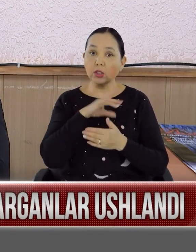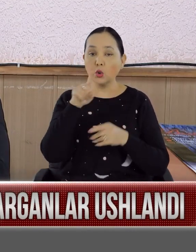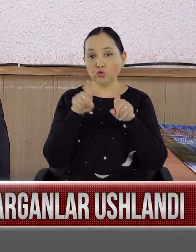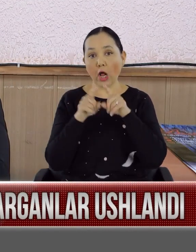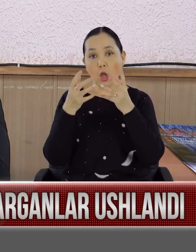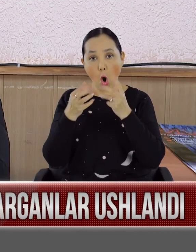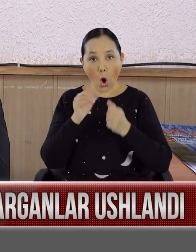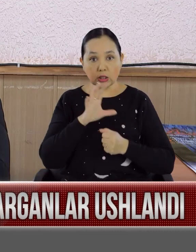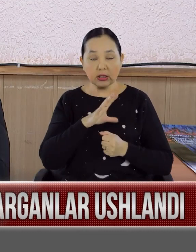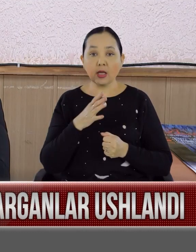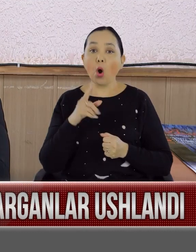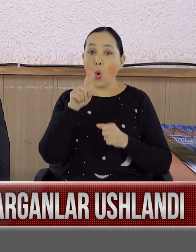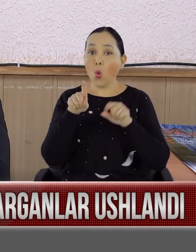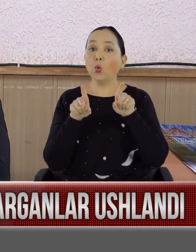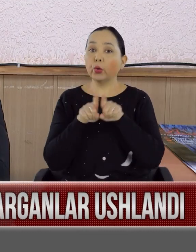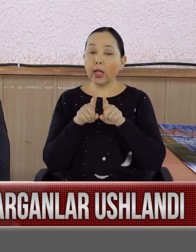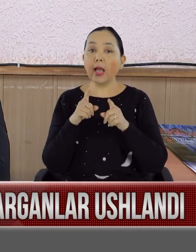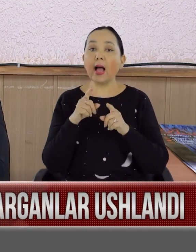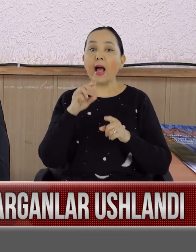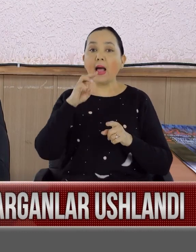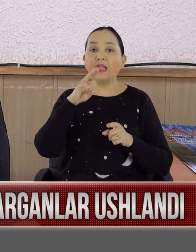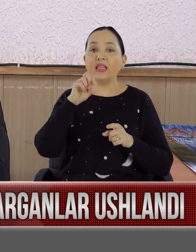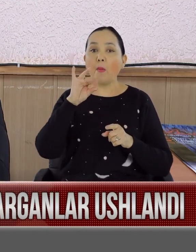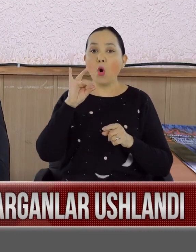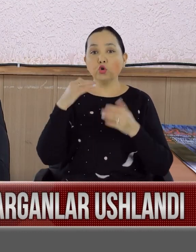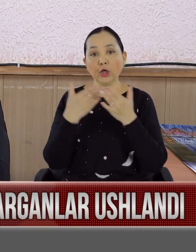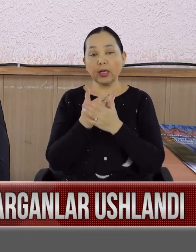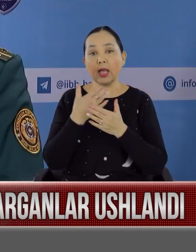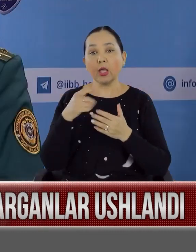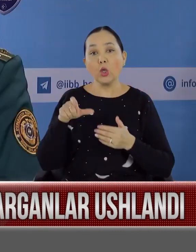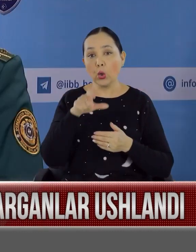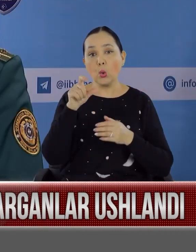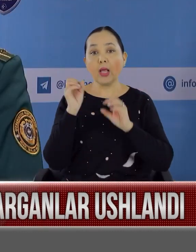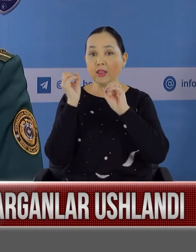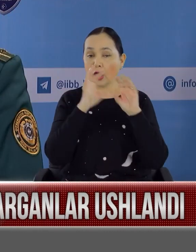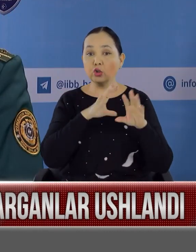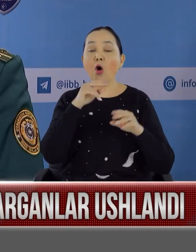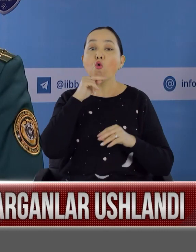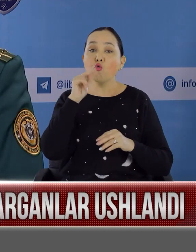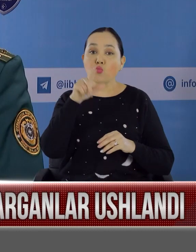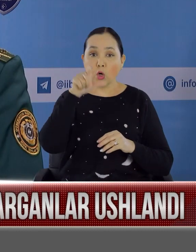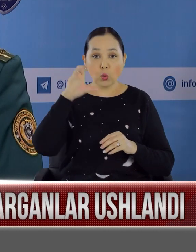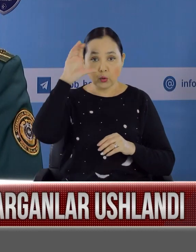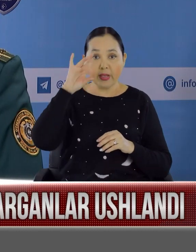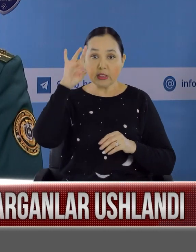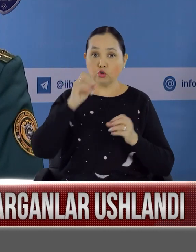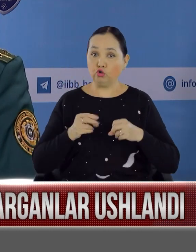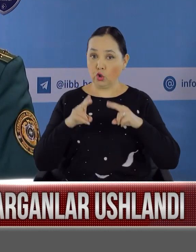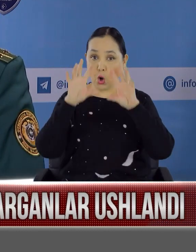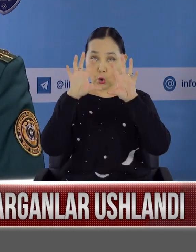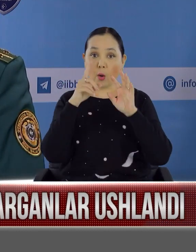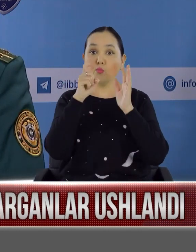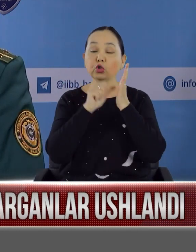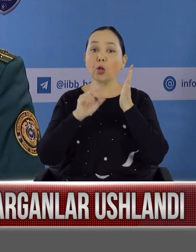o'shani oldik. Uni topovich yangi yo'liga olib borib tashadik. Gumon qilinuvchilarga nisbatan O'zbekiston Respublikasi Jinoyat